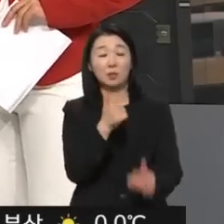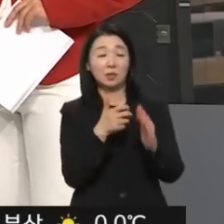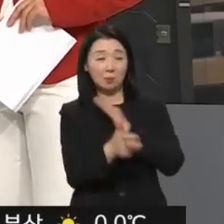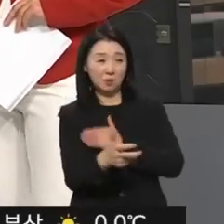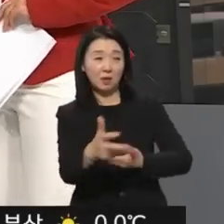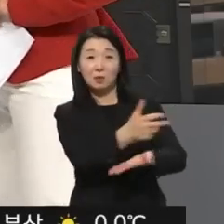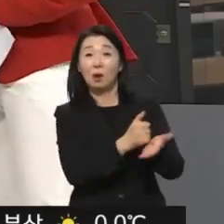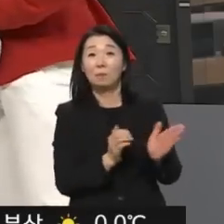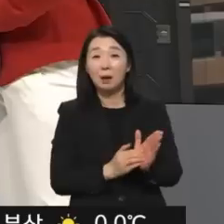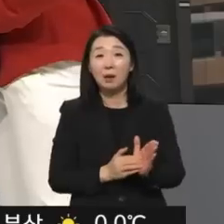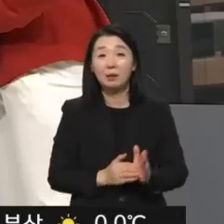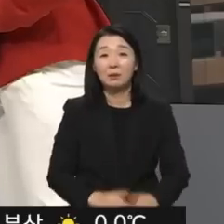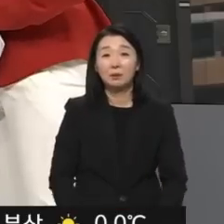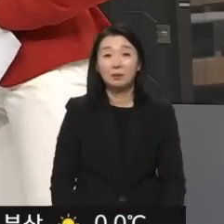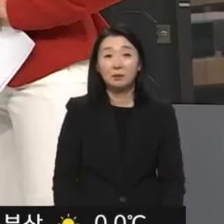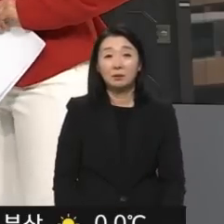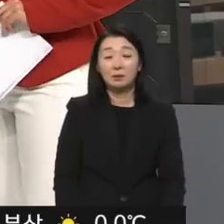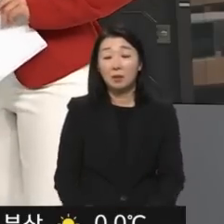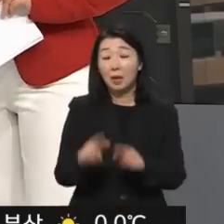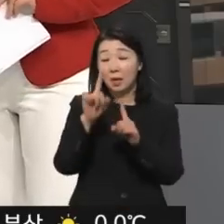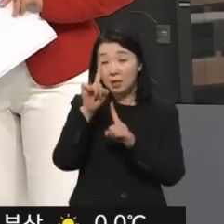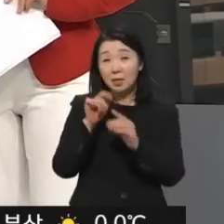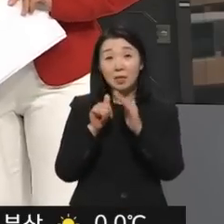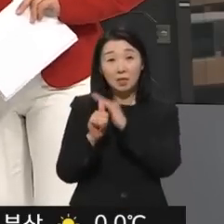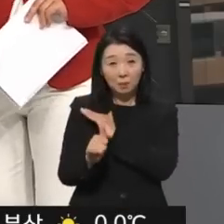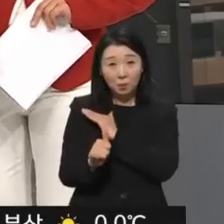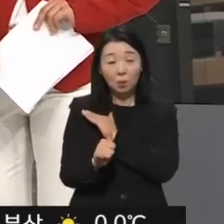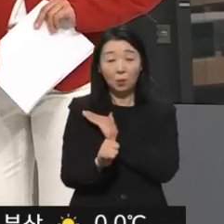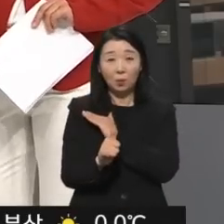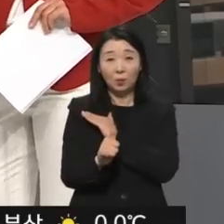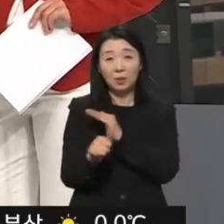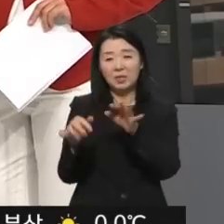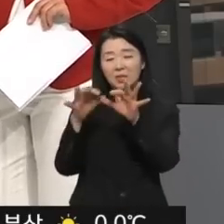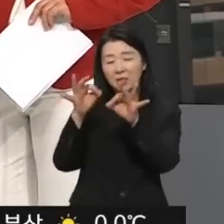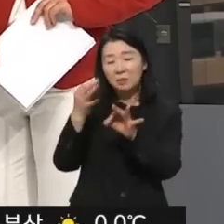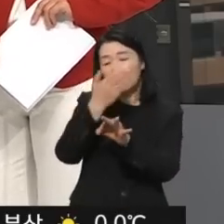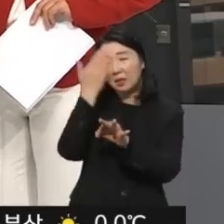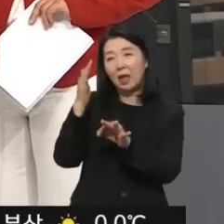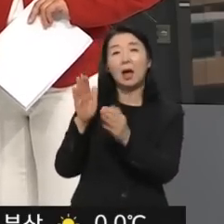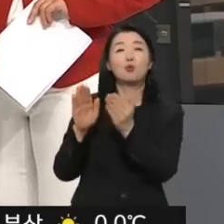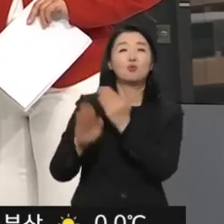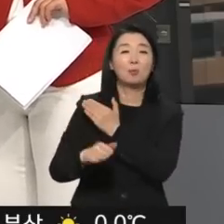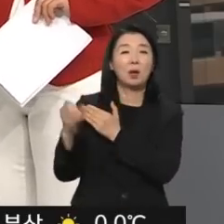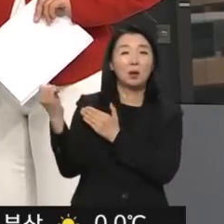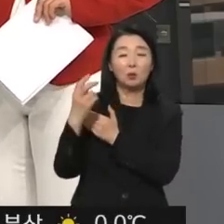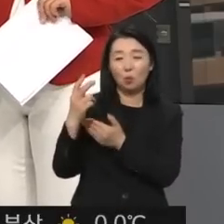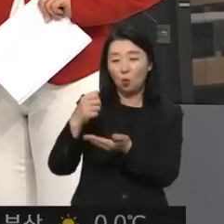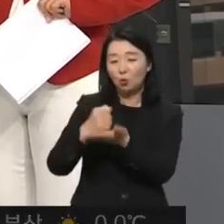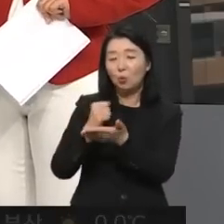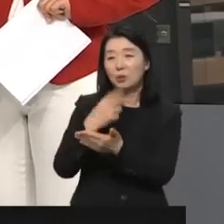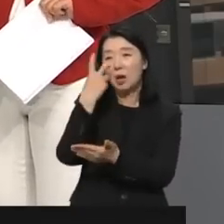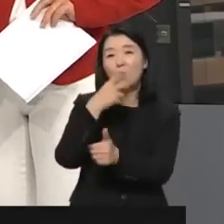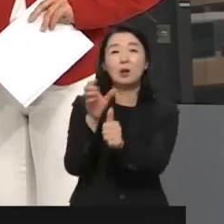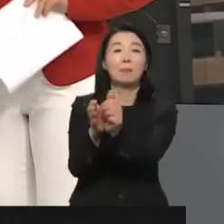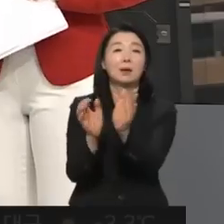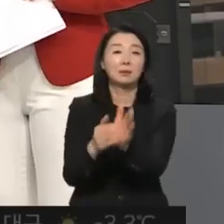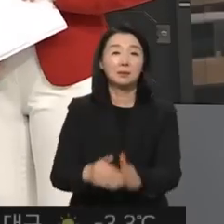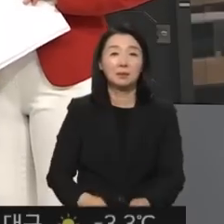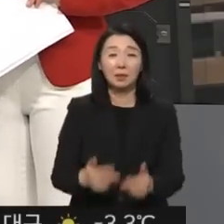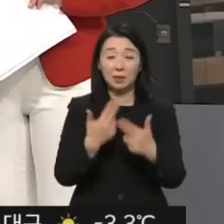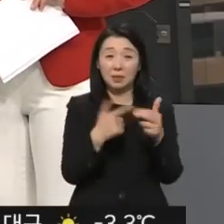했습니다. 이한성 공동대표는요, 김 씨의 대학 후배이고 또 통장 관리를 맡아온 인물이라고